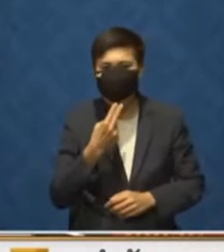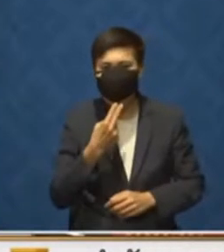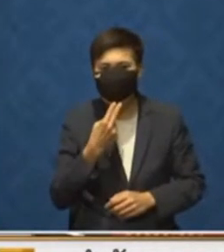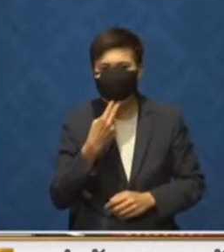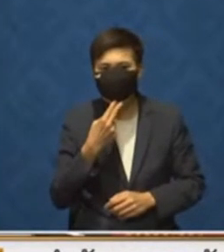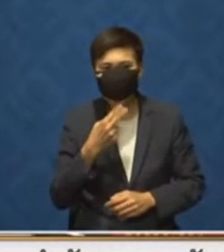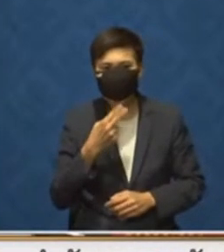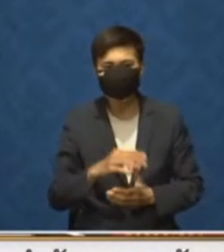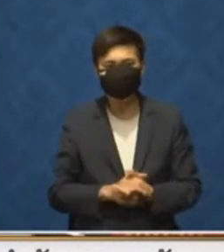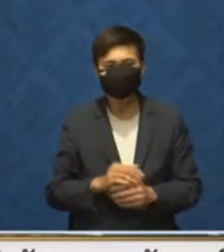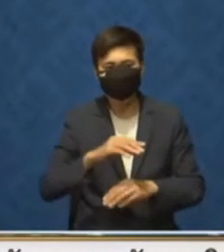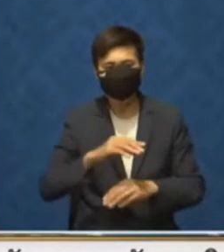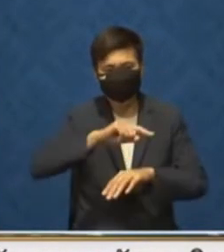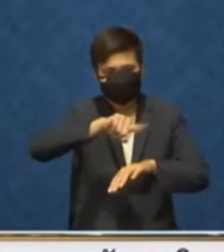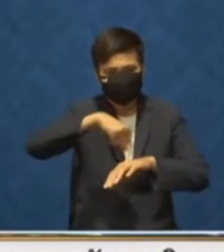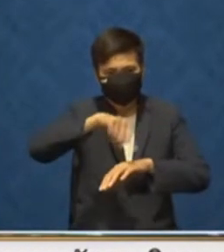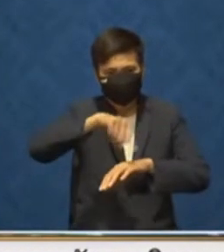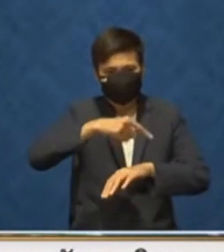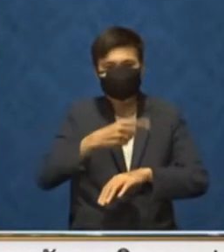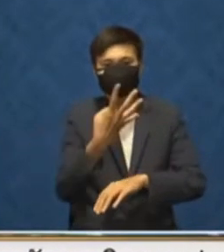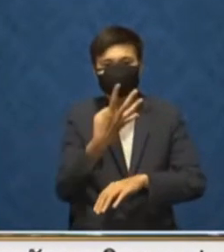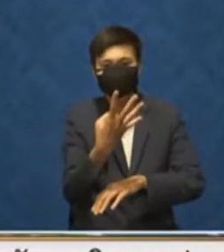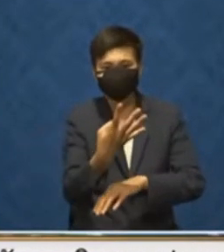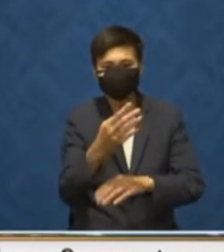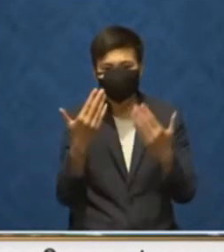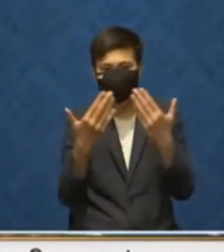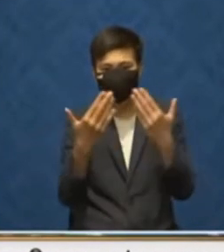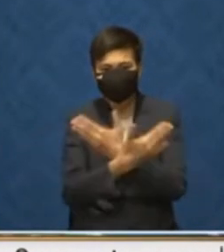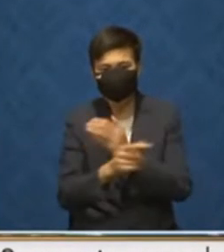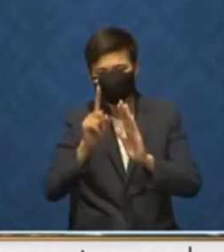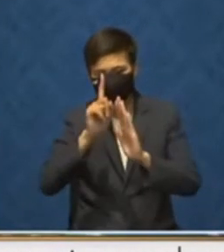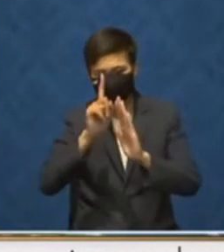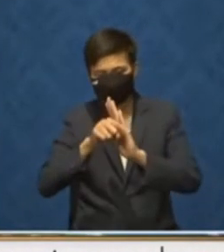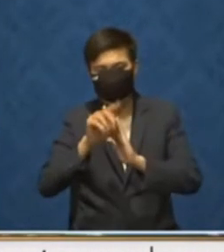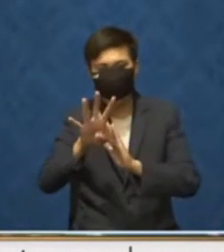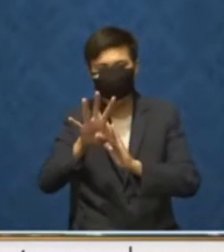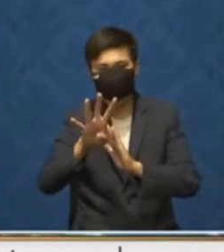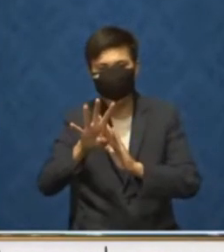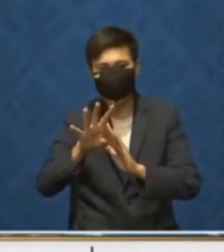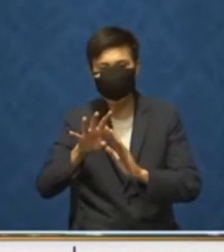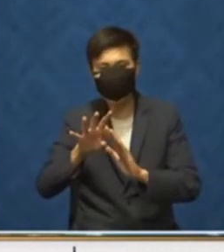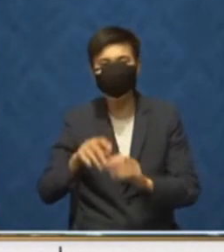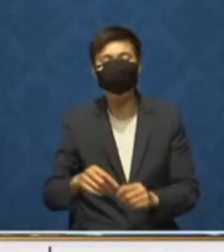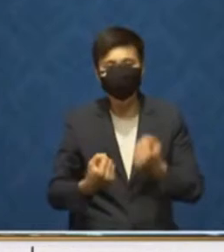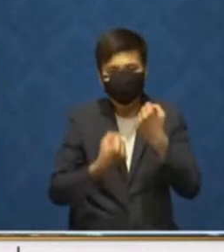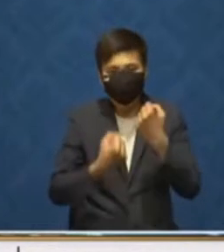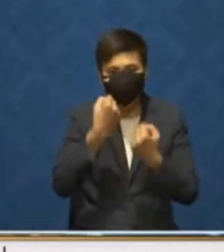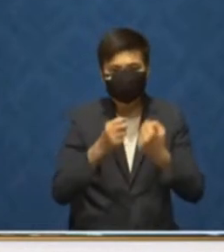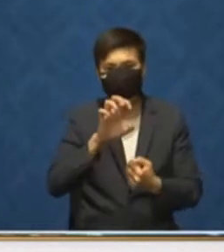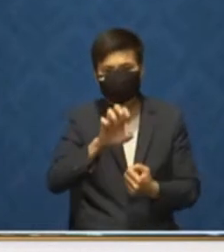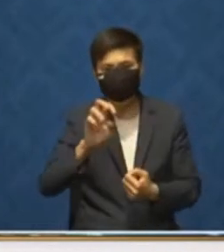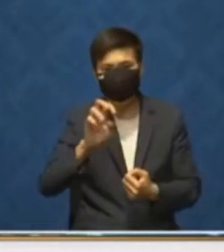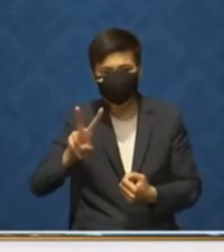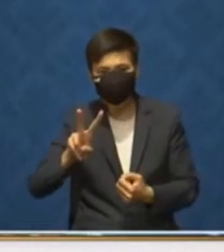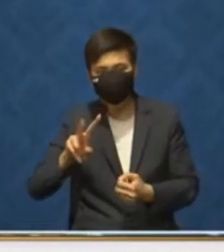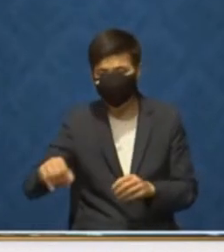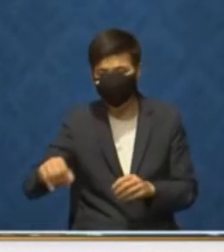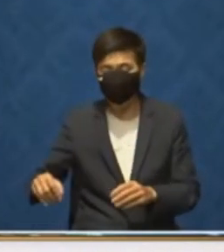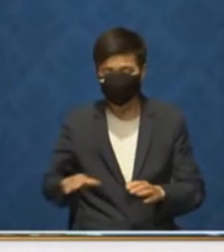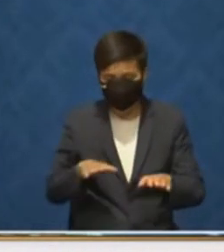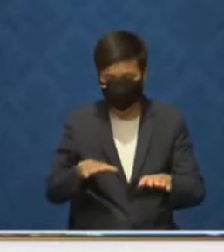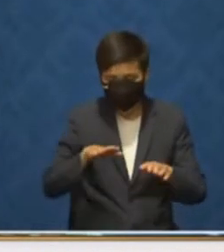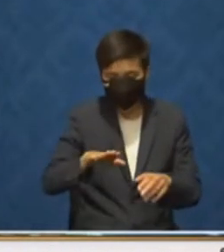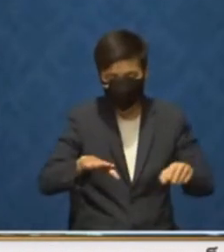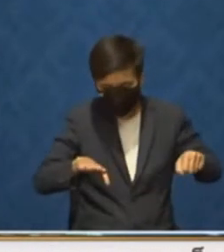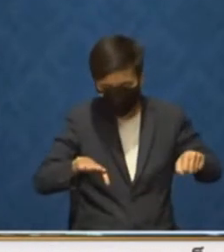ชาร์จสีชั่วโมงหรืออยู่แค่ 4นาทีการชาร์จแบบไร้สายเอารถ EVไปจอดปุ๊บชาร์จขึ้นมาได้เลยการ